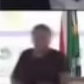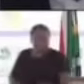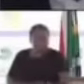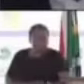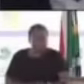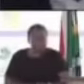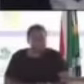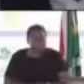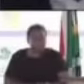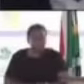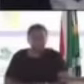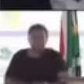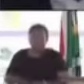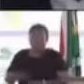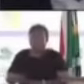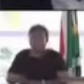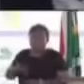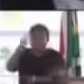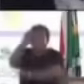niphethe imayini.